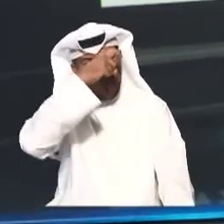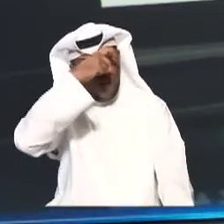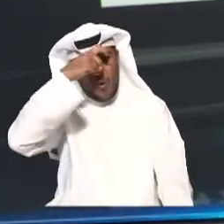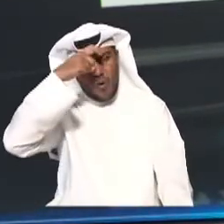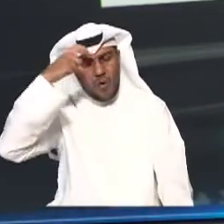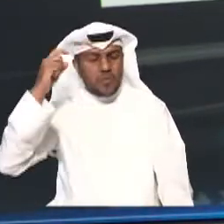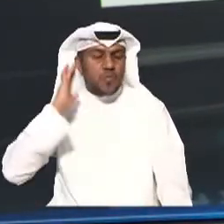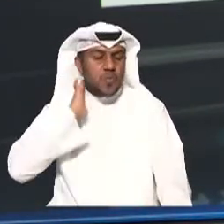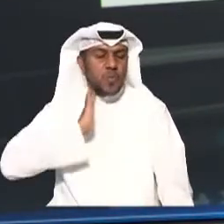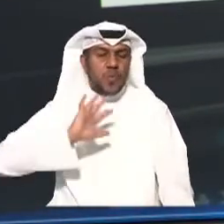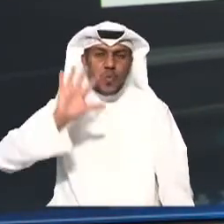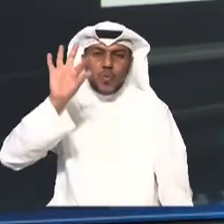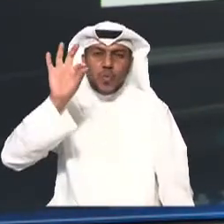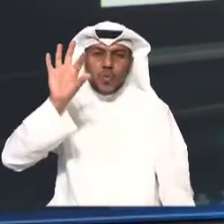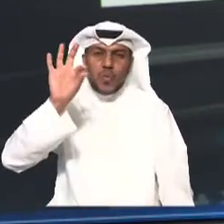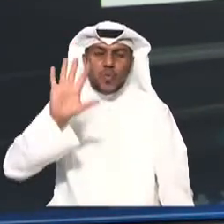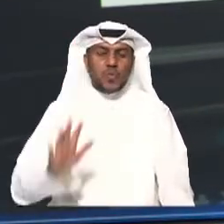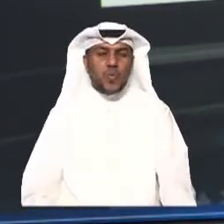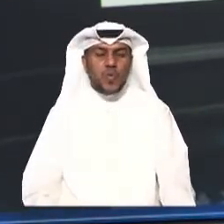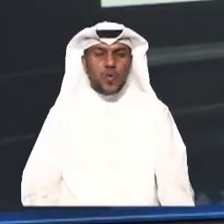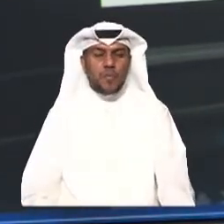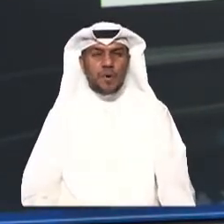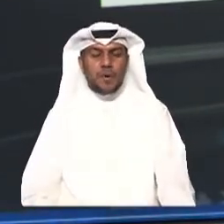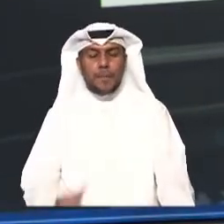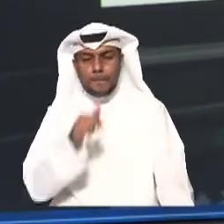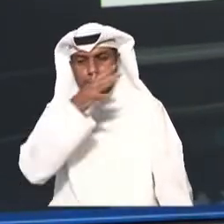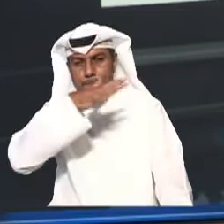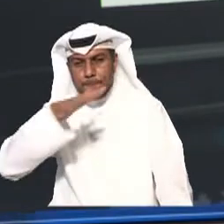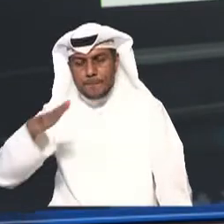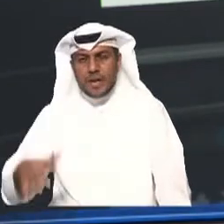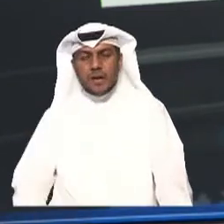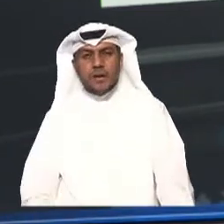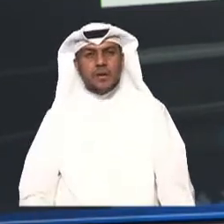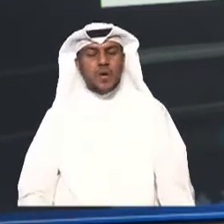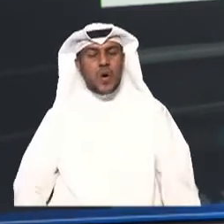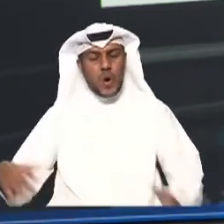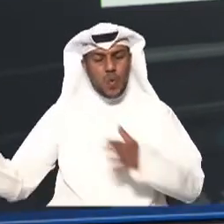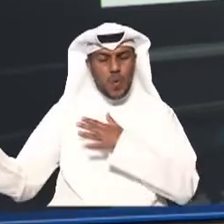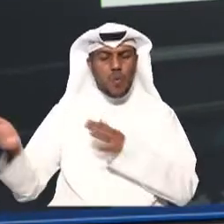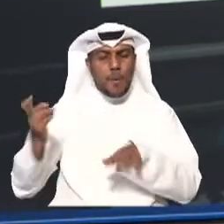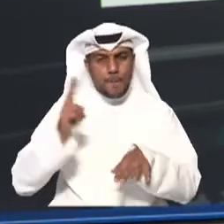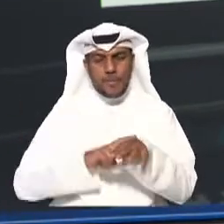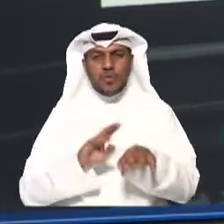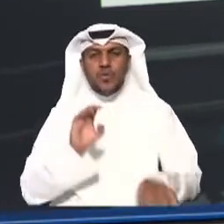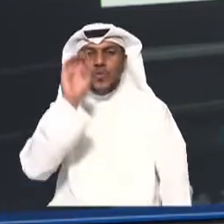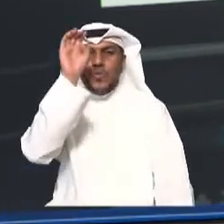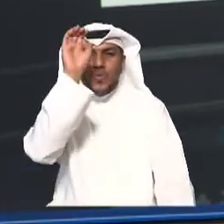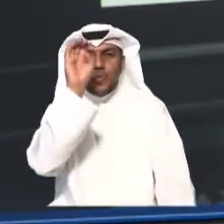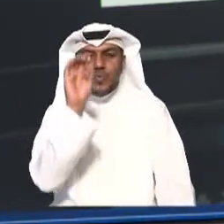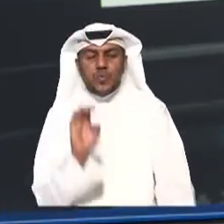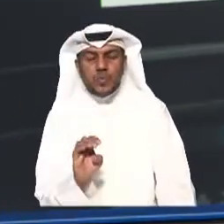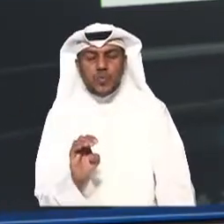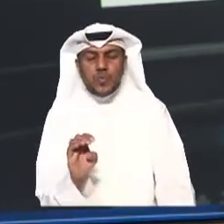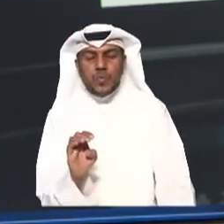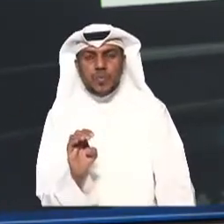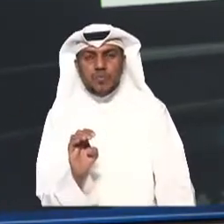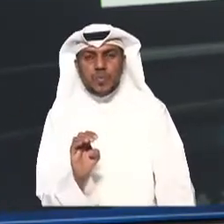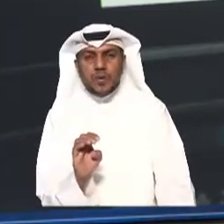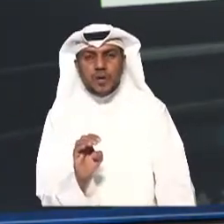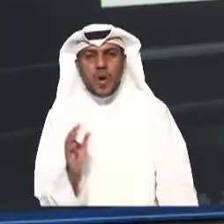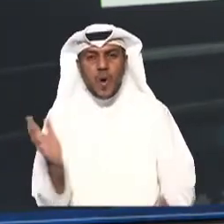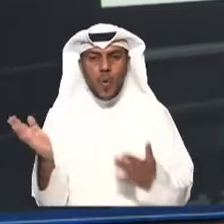نسبيا خاصة داخل البحر والمناطق الساحلية، وأيضا عودة لرياح الكوس الجنوبية الشرقية راح تكون خفيفة لمعتدل